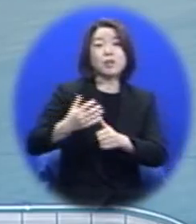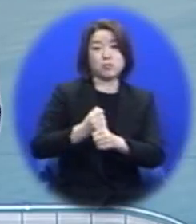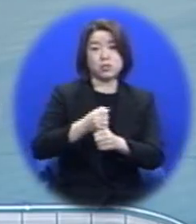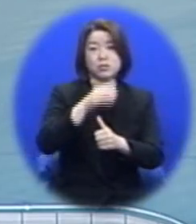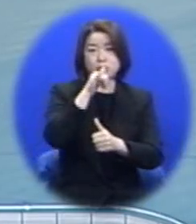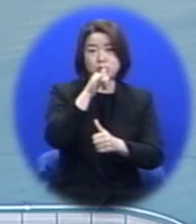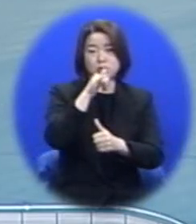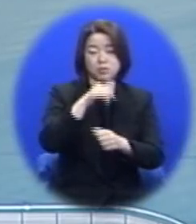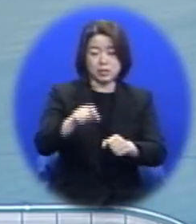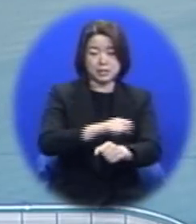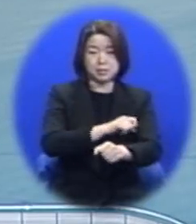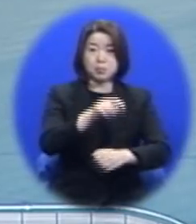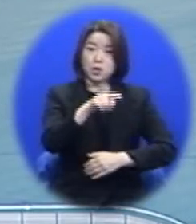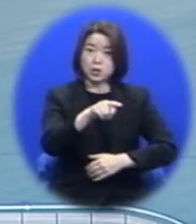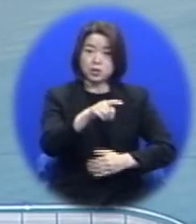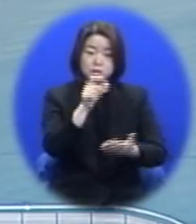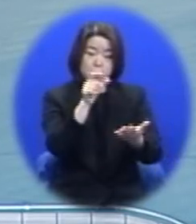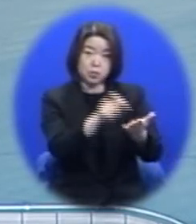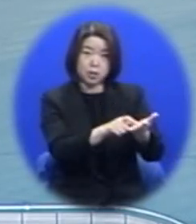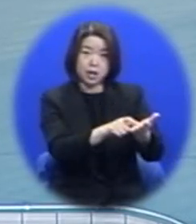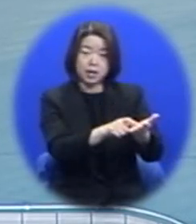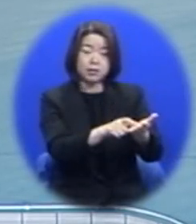특별히 여기서 언급된 아주 참